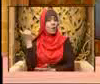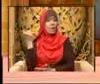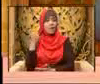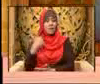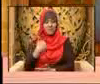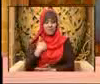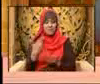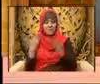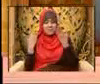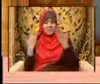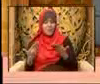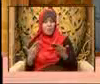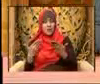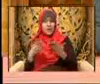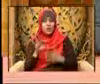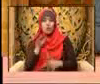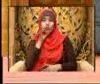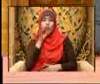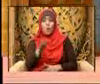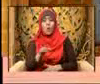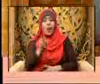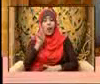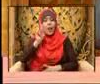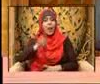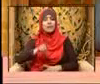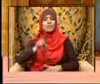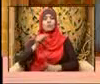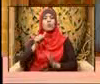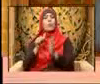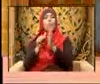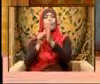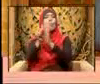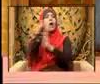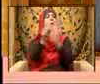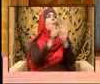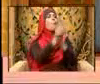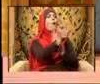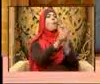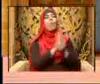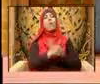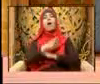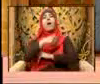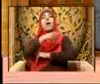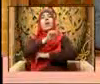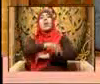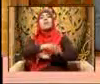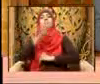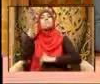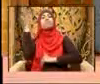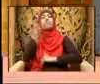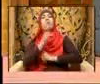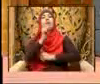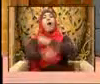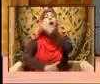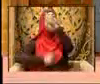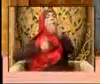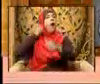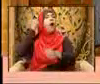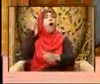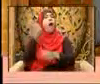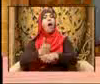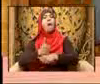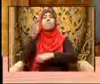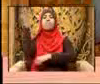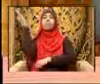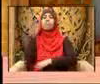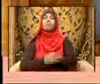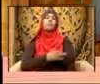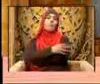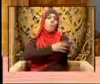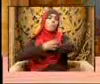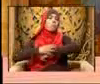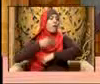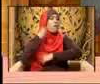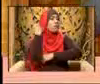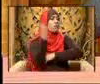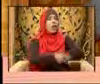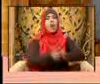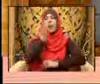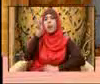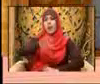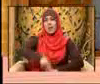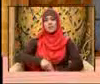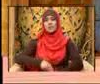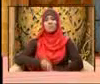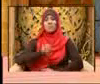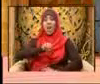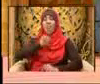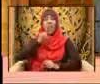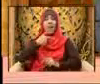نحن نقول بالزكاة، الزكاة هذه يعني تعالج الفقر ونعم وتعالج